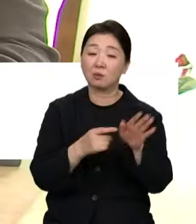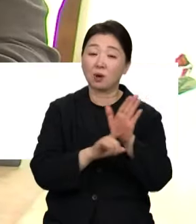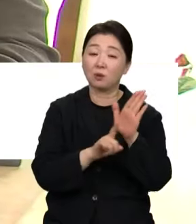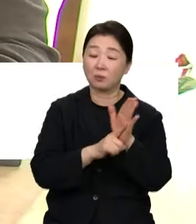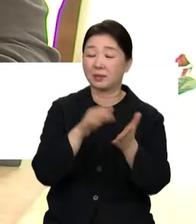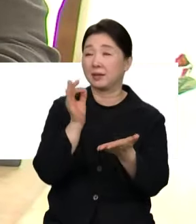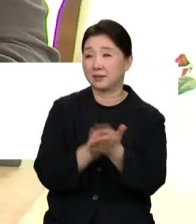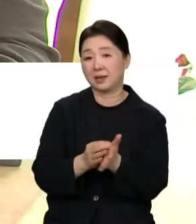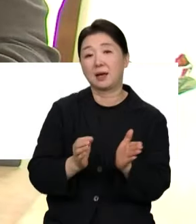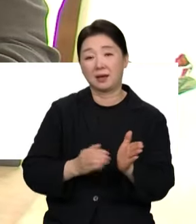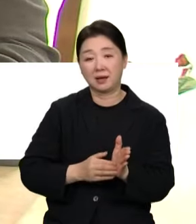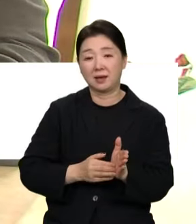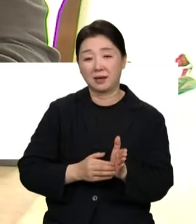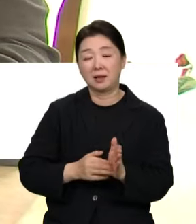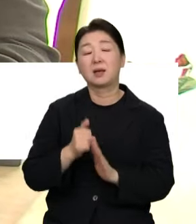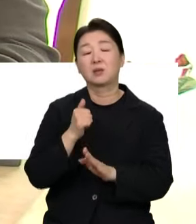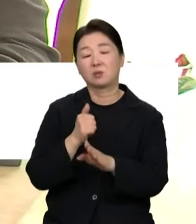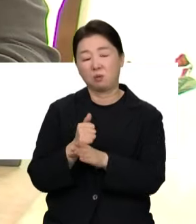진짜.